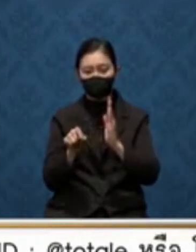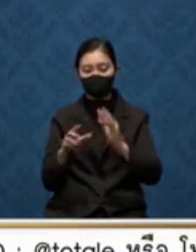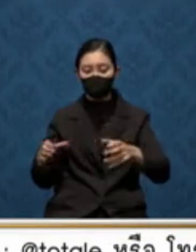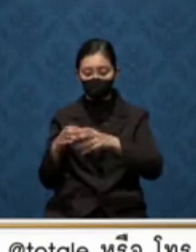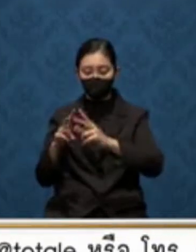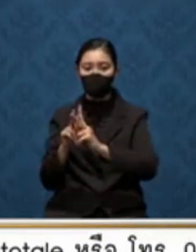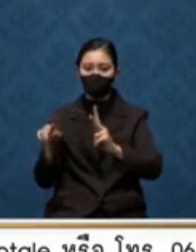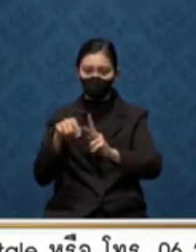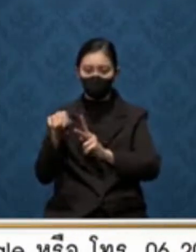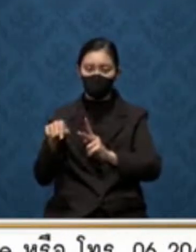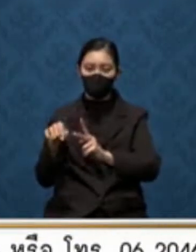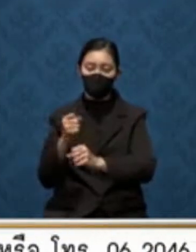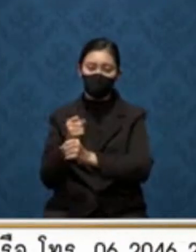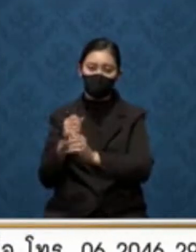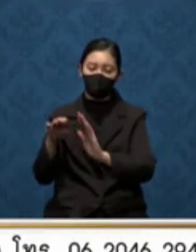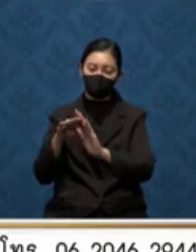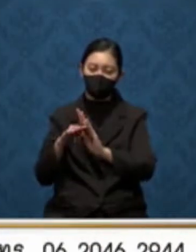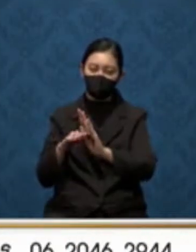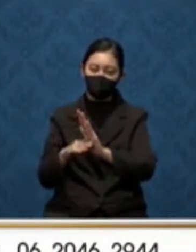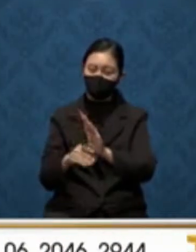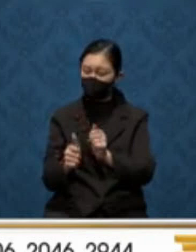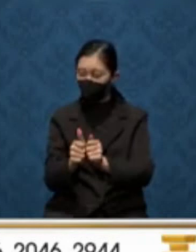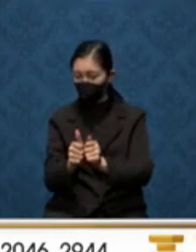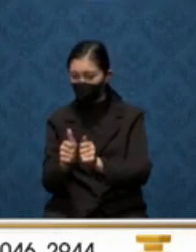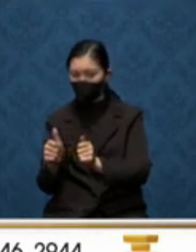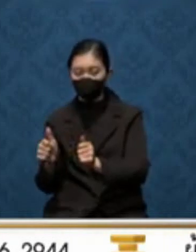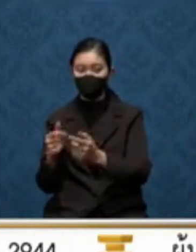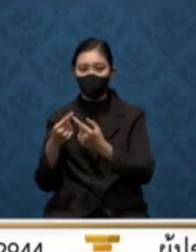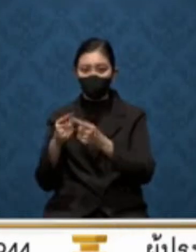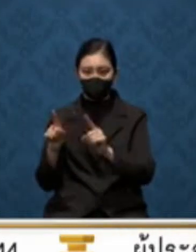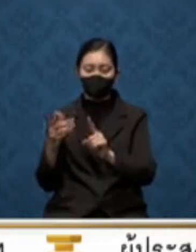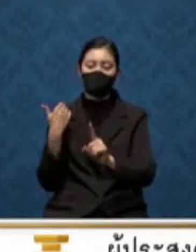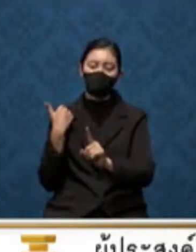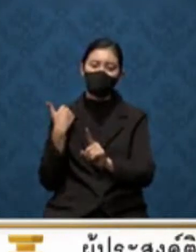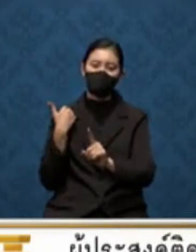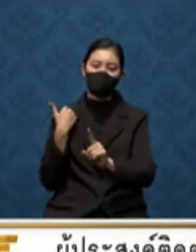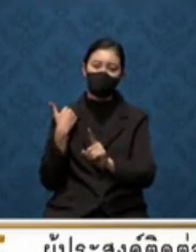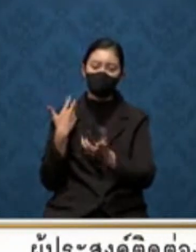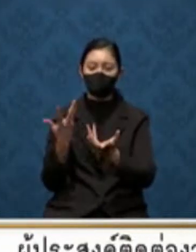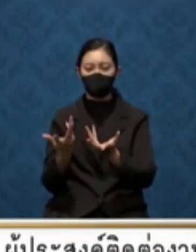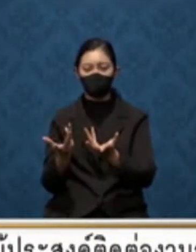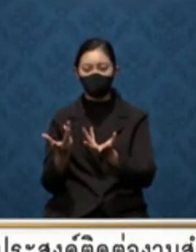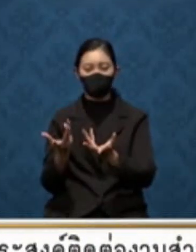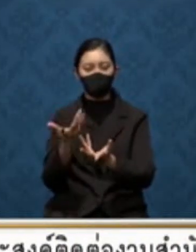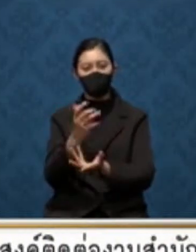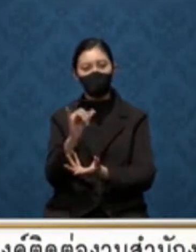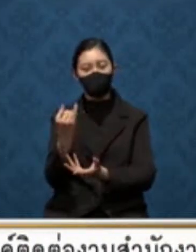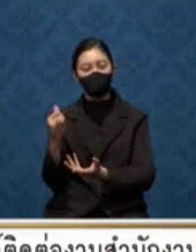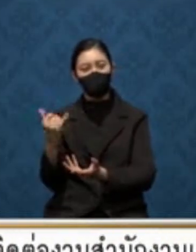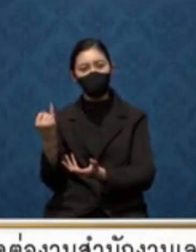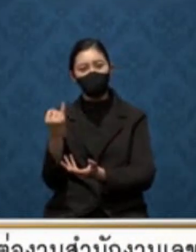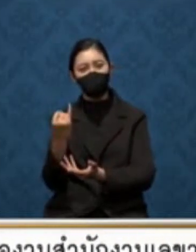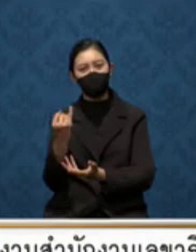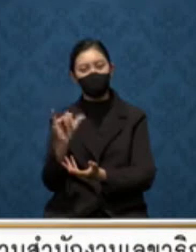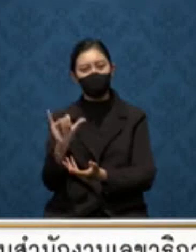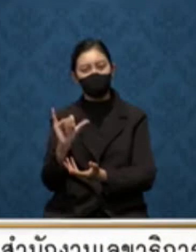ดแต่กระบวนการทาขเรานั้น มันกยมจุดโว้สิงทได้นoured ขั้นตอนกnahmenฝิจารนา